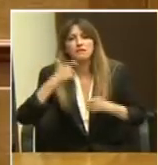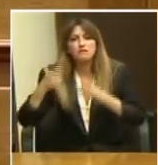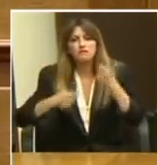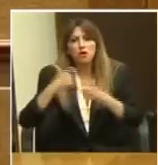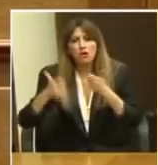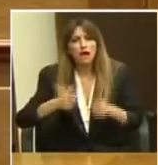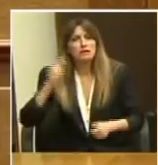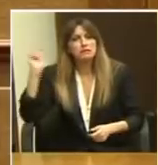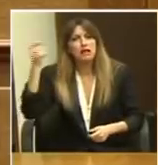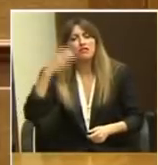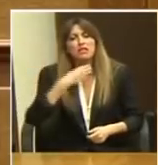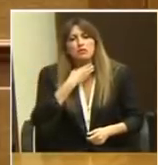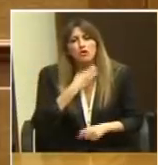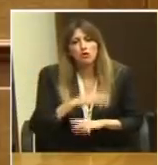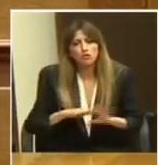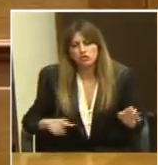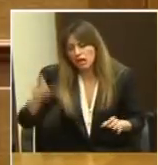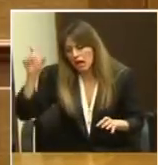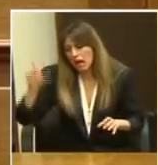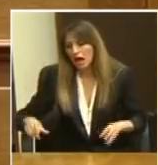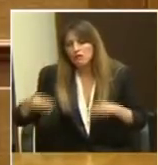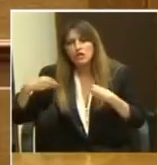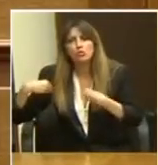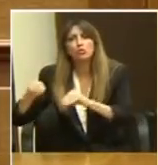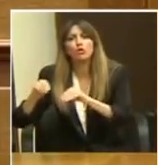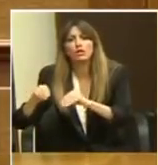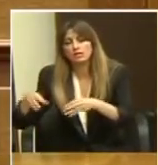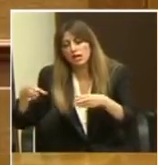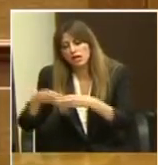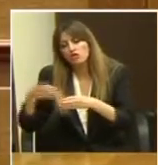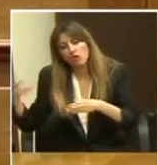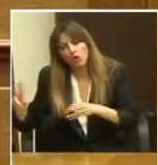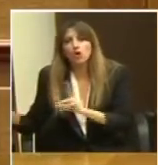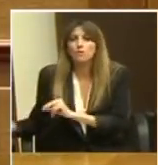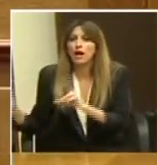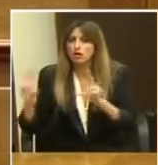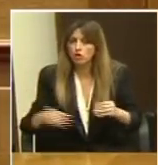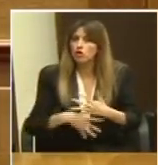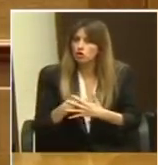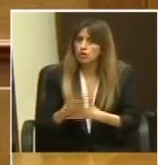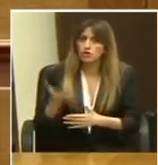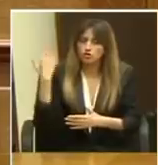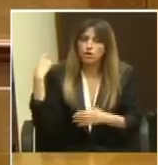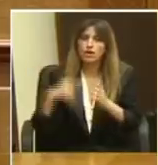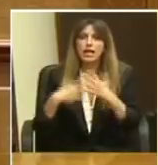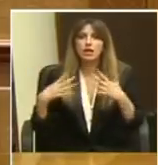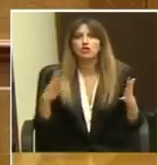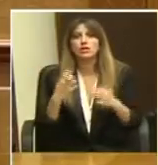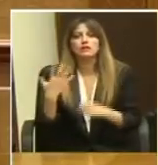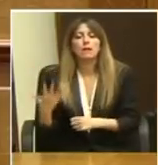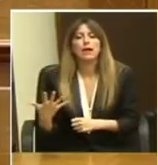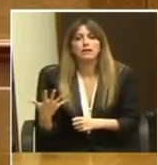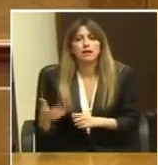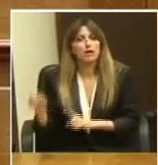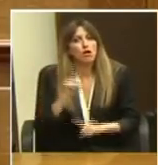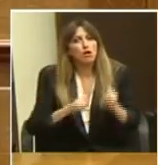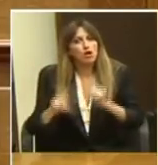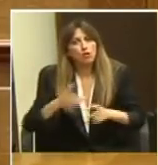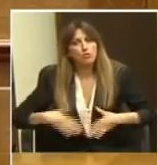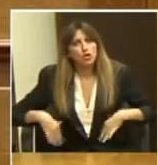από τις δημιουργίες του. Τόσο αυτό, όσο και το Πασόκ το 1995. Ποιος άρχισε να μιλάει για